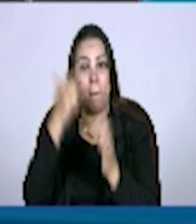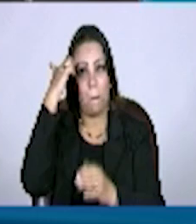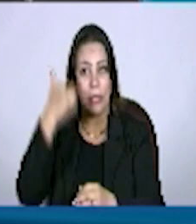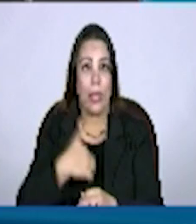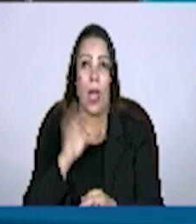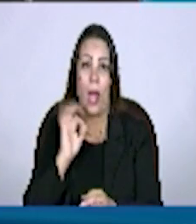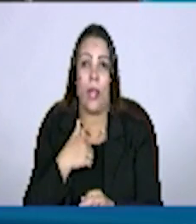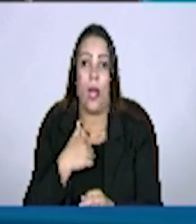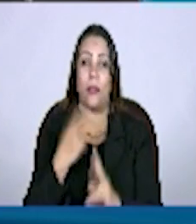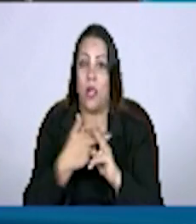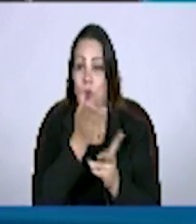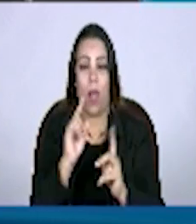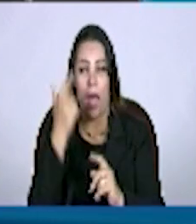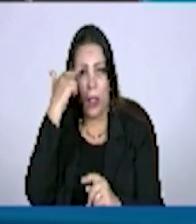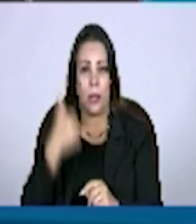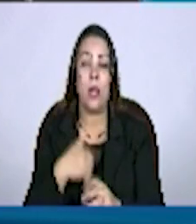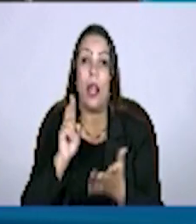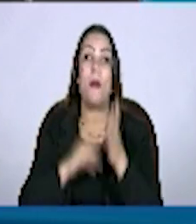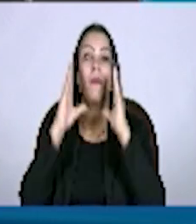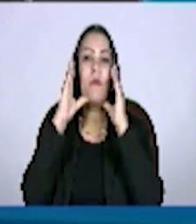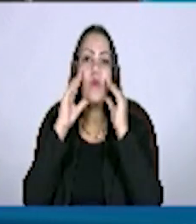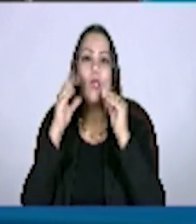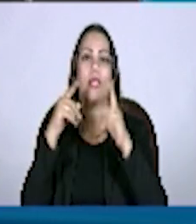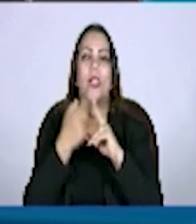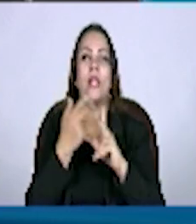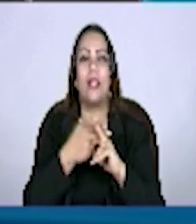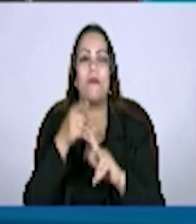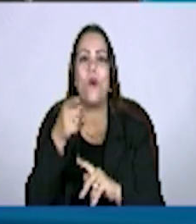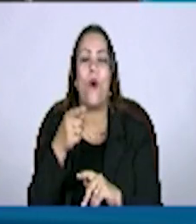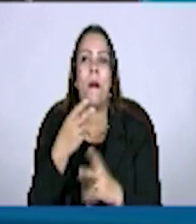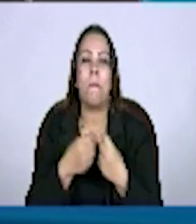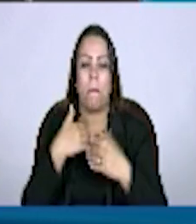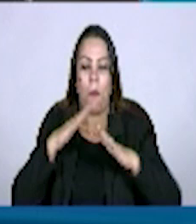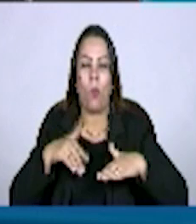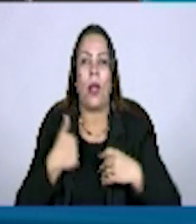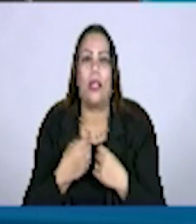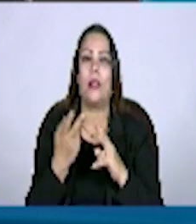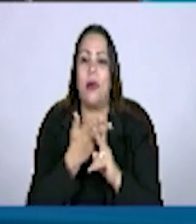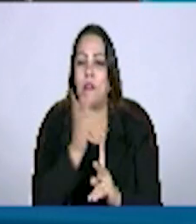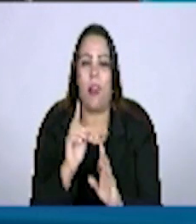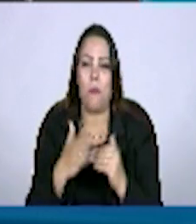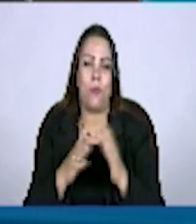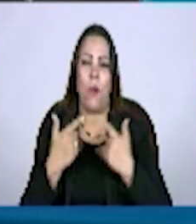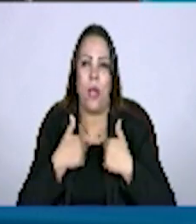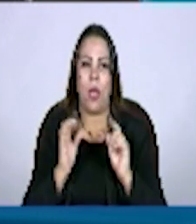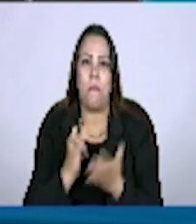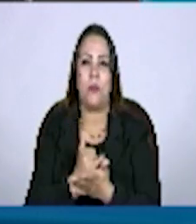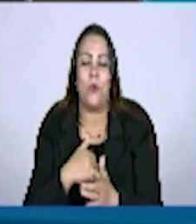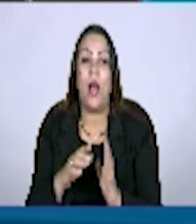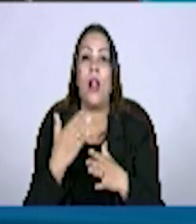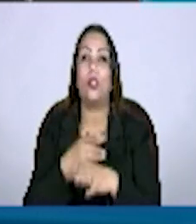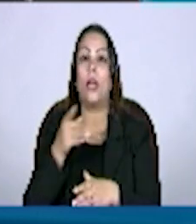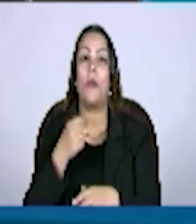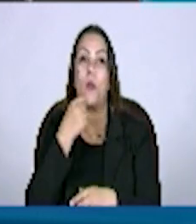الشخص ذاته فان ايضا سعاده الشخص ذاته هو ده قرار عنده هو مش عند حد تاني